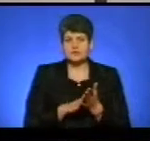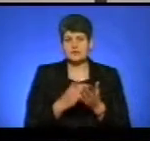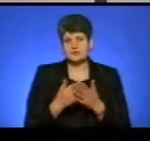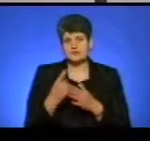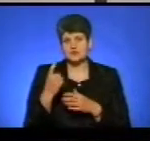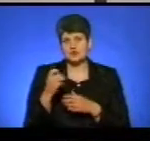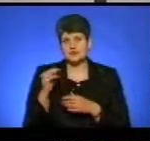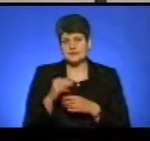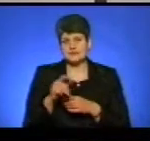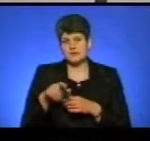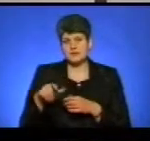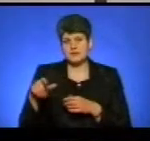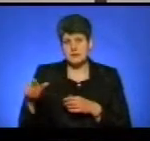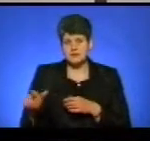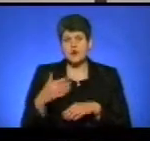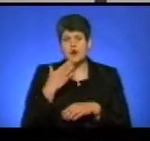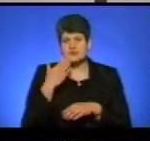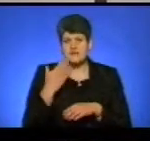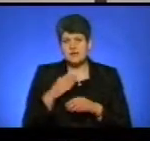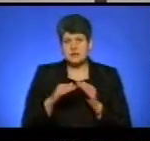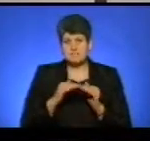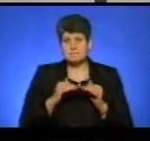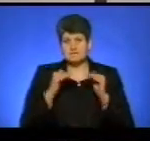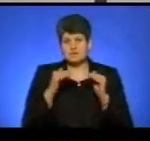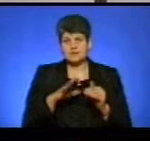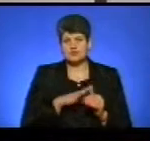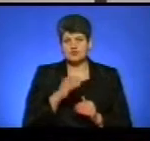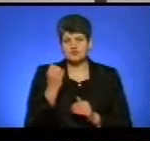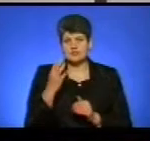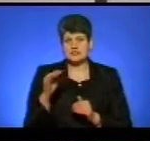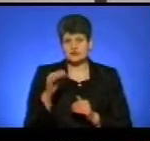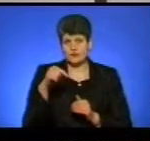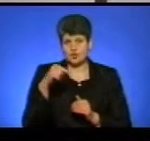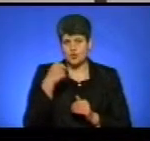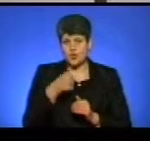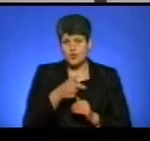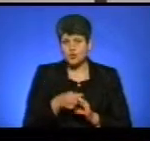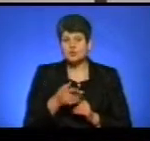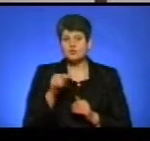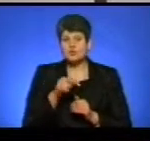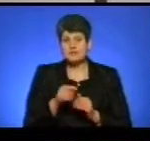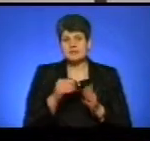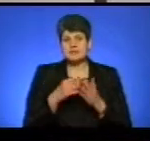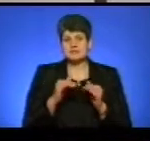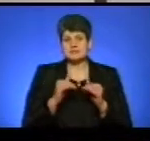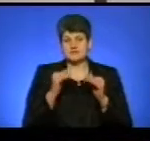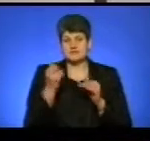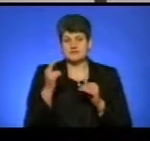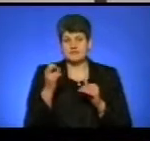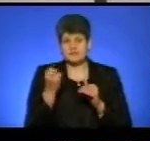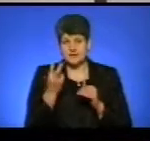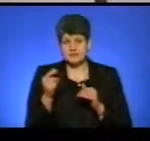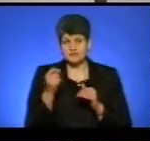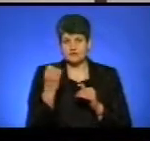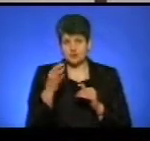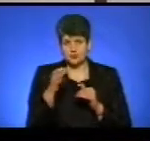тисяч абонентів. Останнє підвищення ціни на холодну воду було 14 жовтня цього року. Тоді тариф зріс із 12